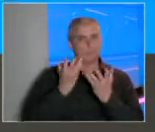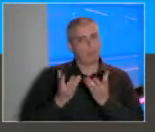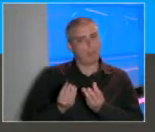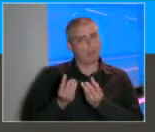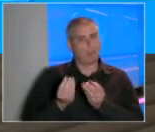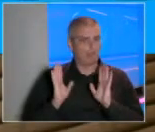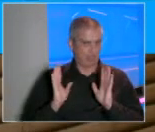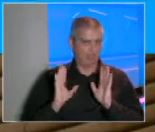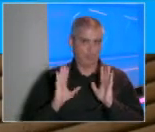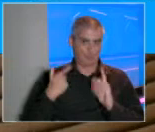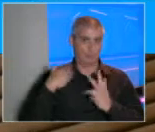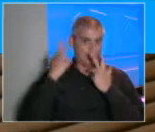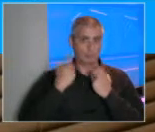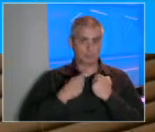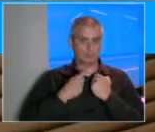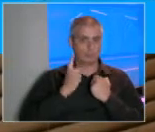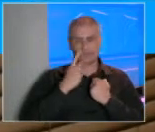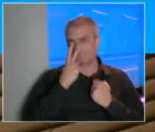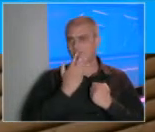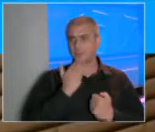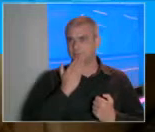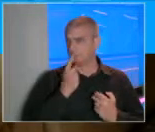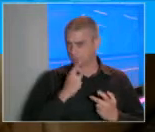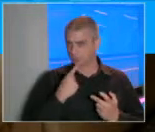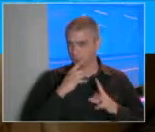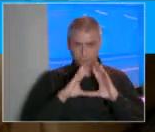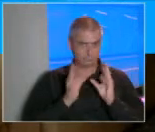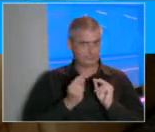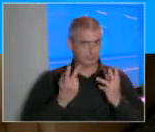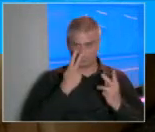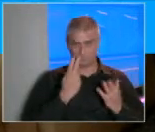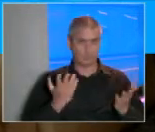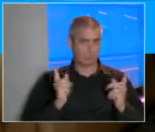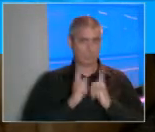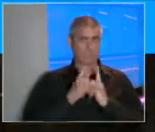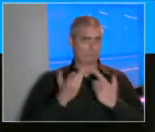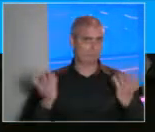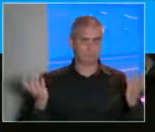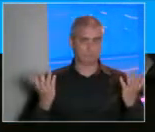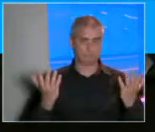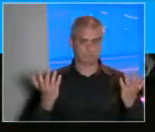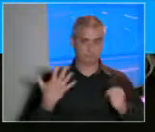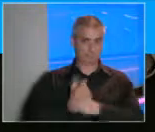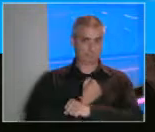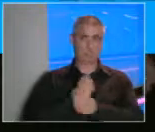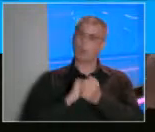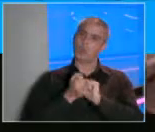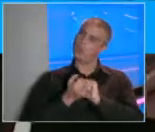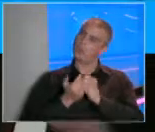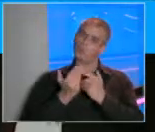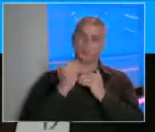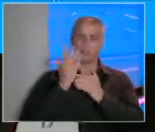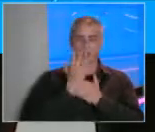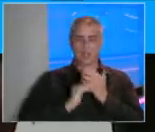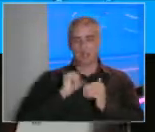באופן יחסי למה שהיינו מצפים. מבחינת הישראלים אפשר לסכם את הביקור הקצרצר הזה כמה? כהצלחה או כפרק